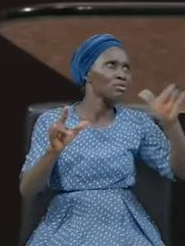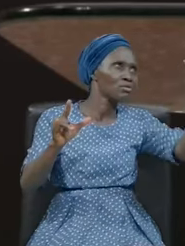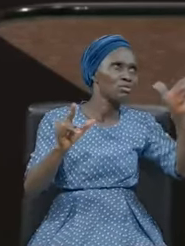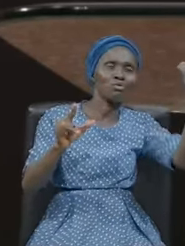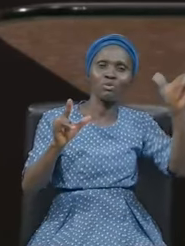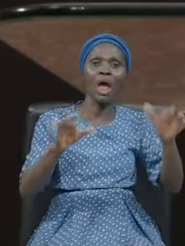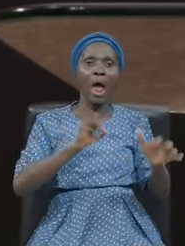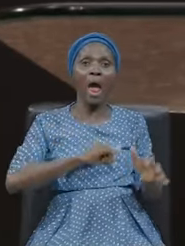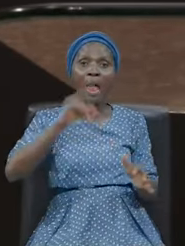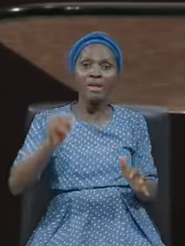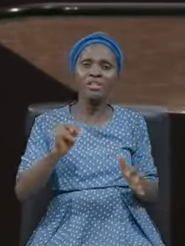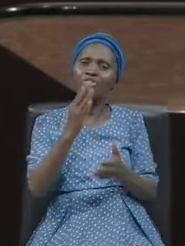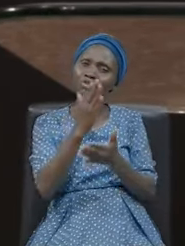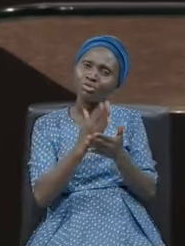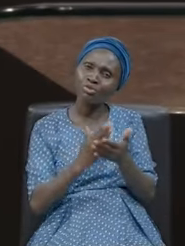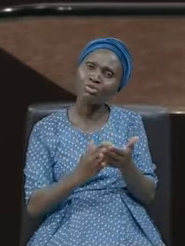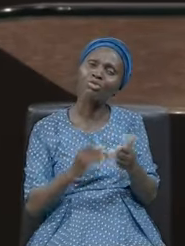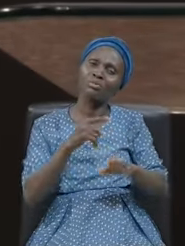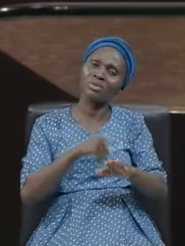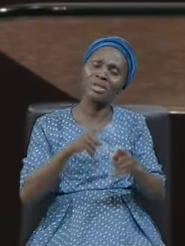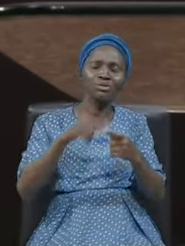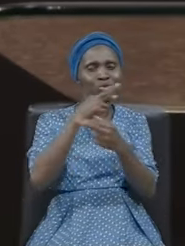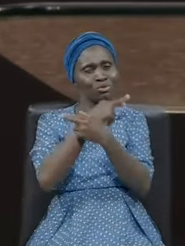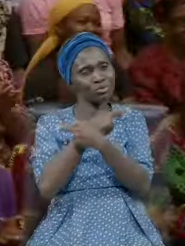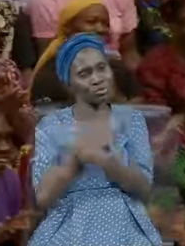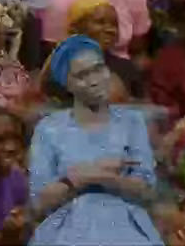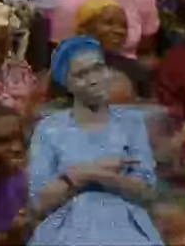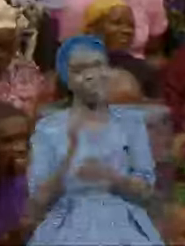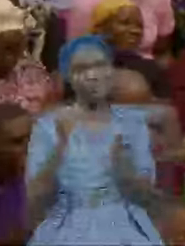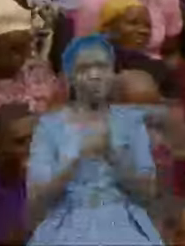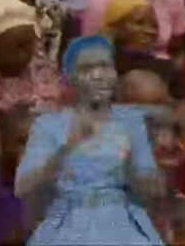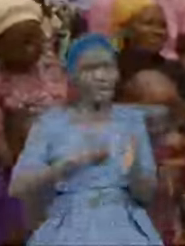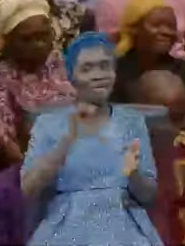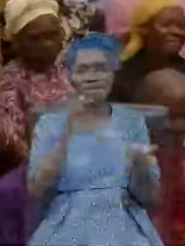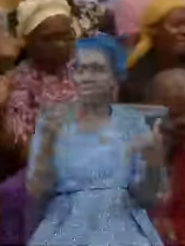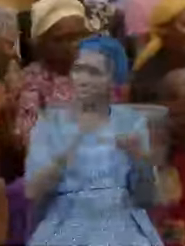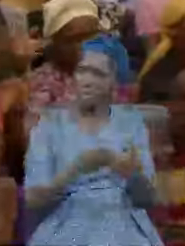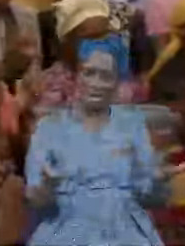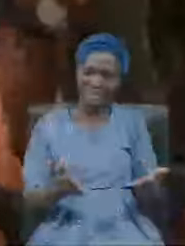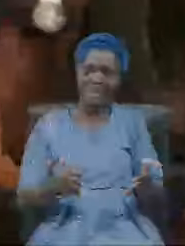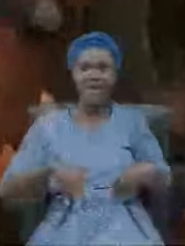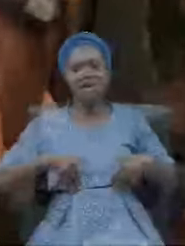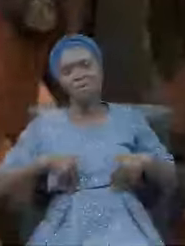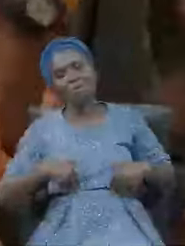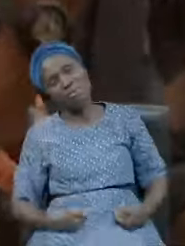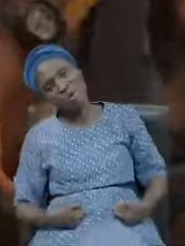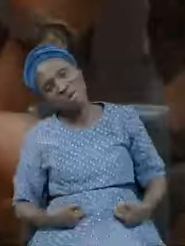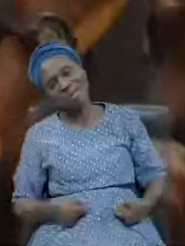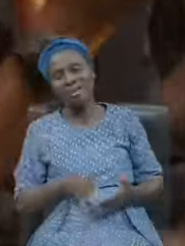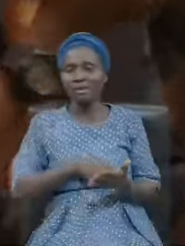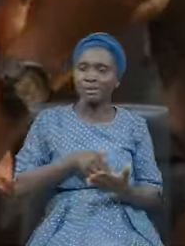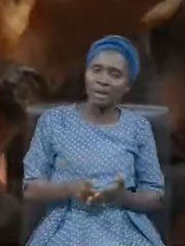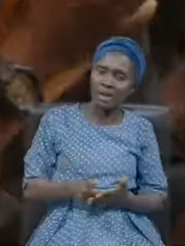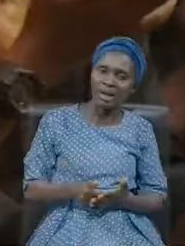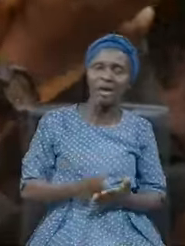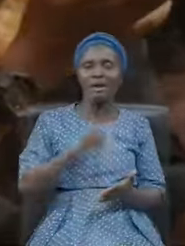repos afin que je je ne revienne pas fatigué et là que je ne je